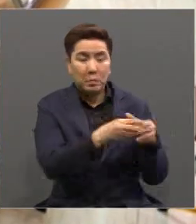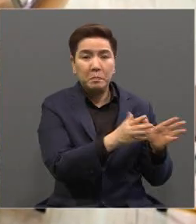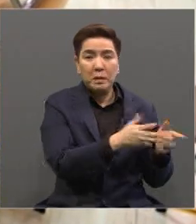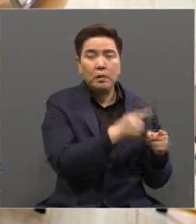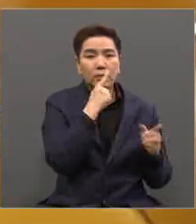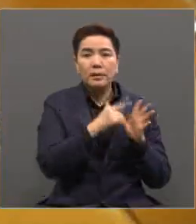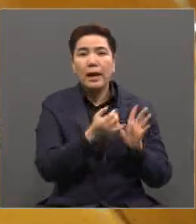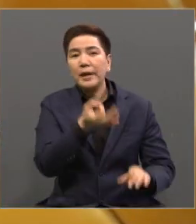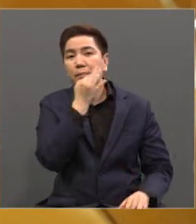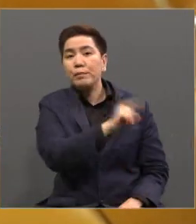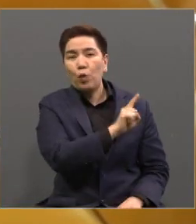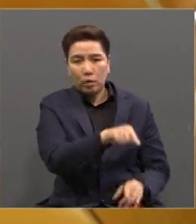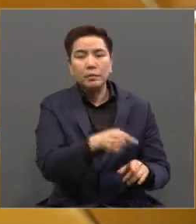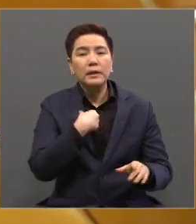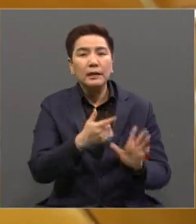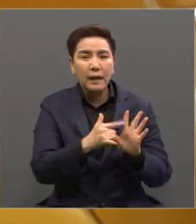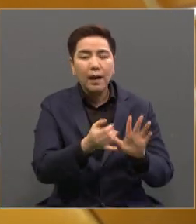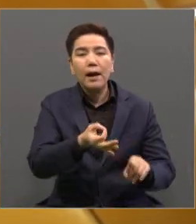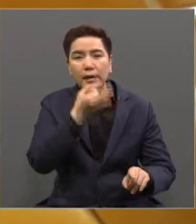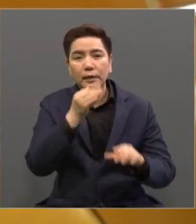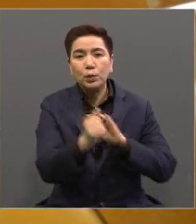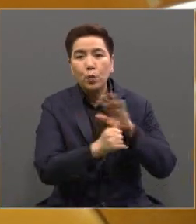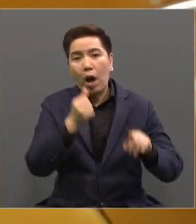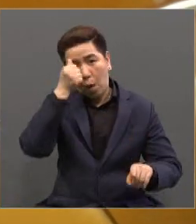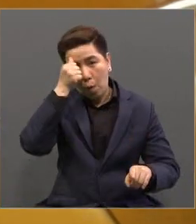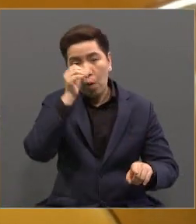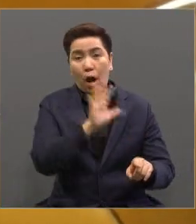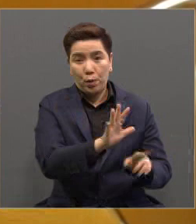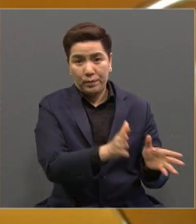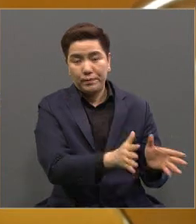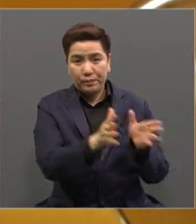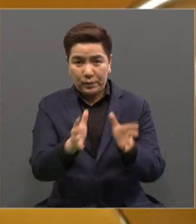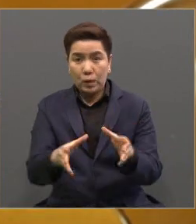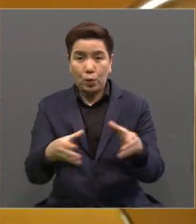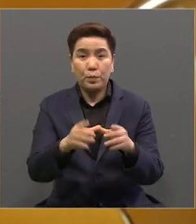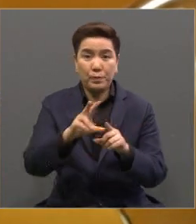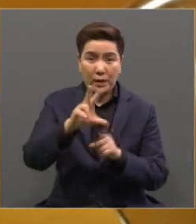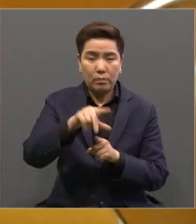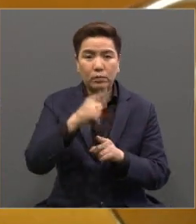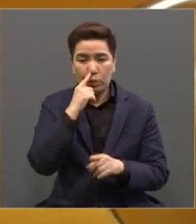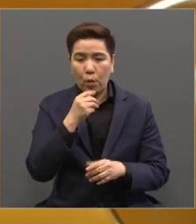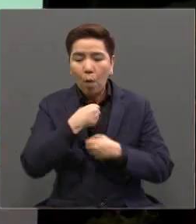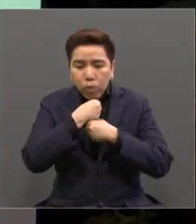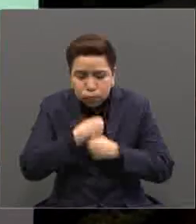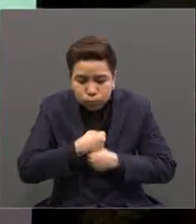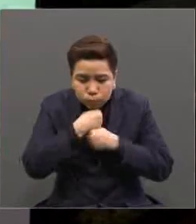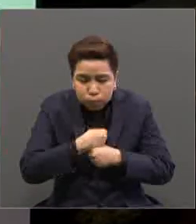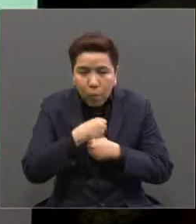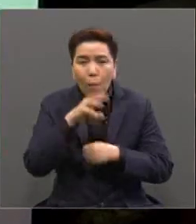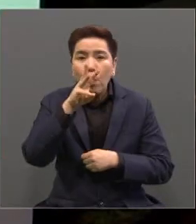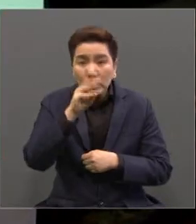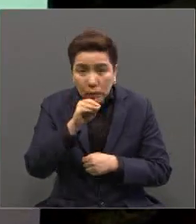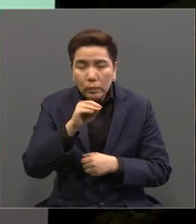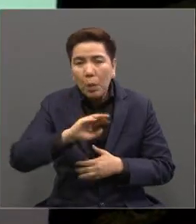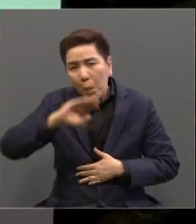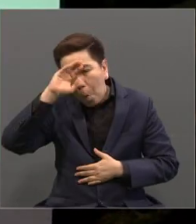ยาก็ไม่ต้องทานกลุ่มที่ 2มีอาการเล็กน้อยกักตัว 5วันเหมือนกันทานยาด้วยกลุ่มที่ 3คือ 608กลุ่มที่